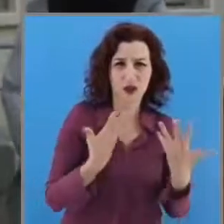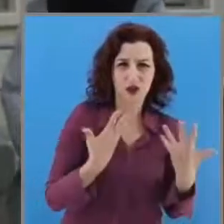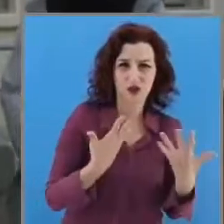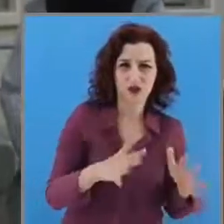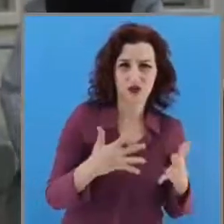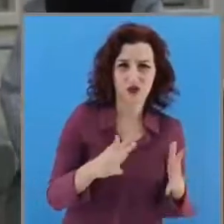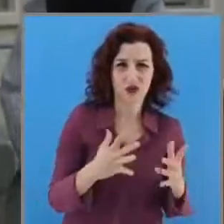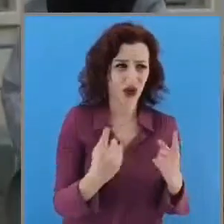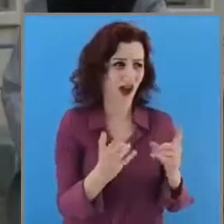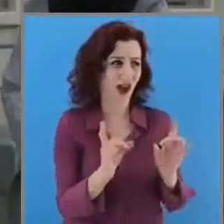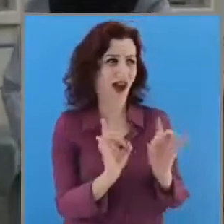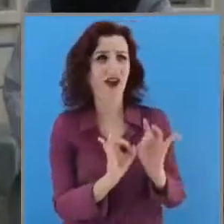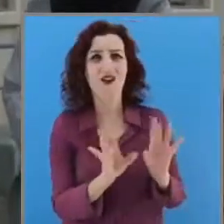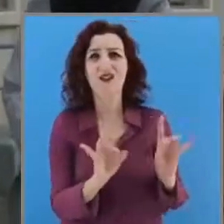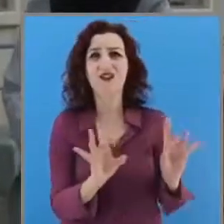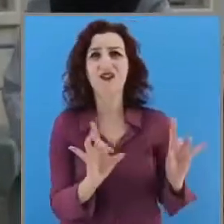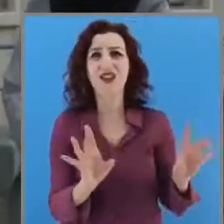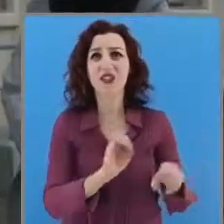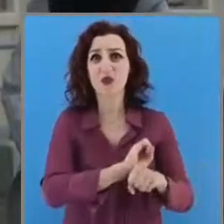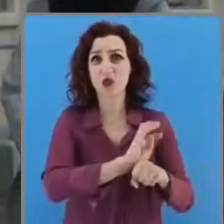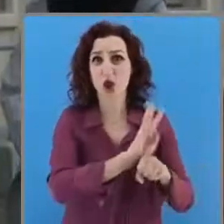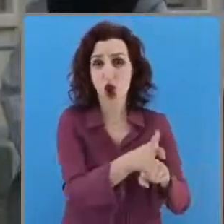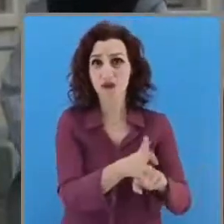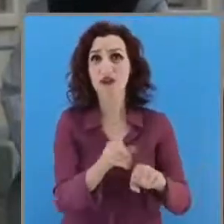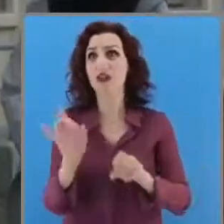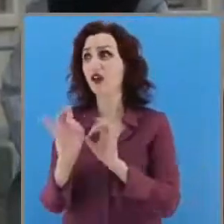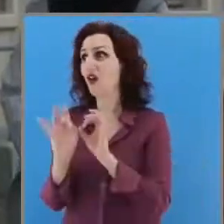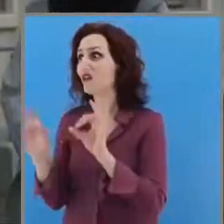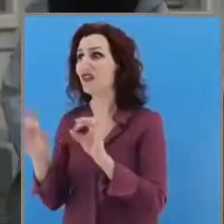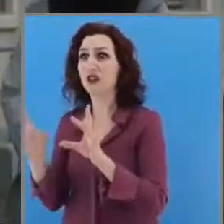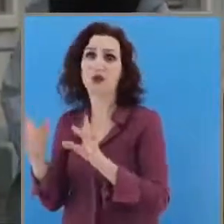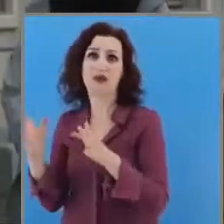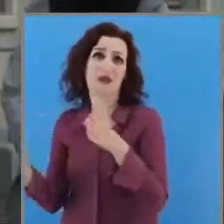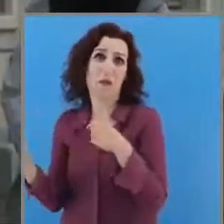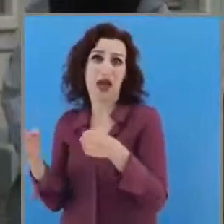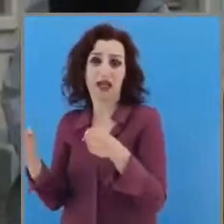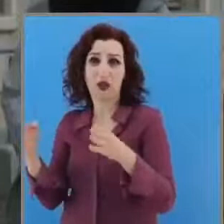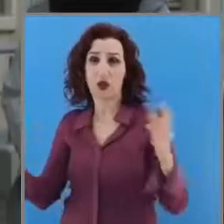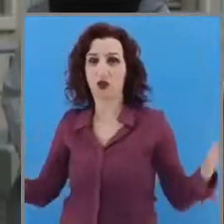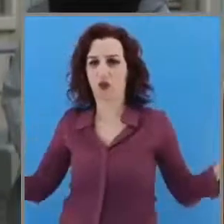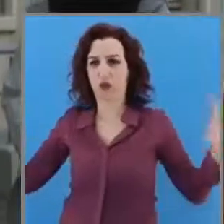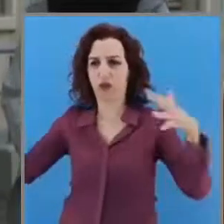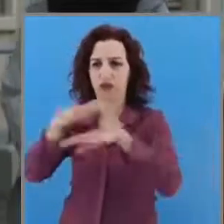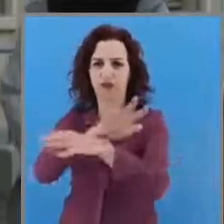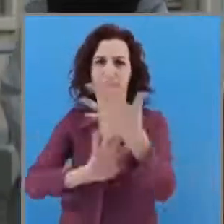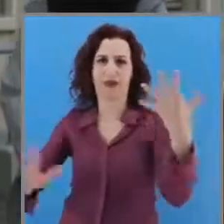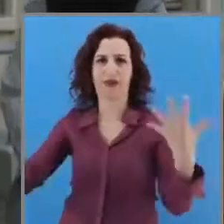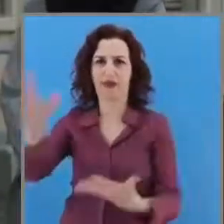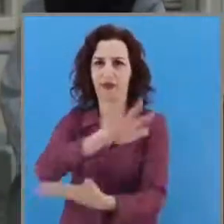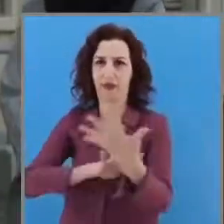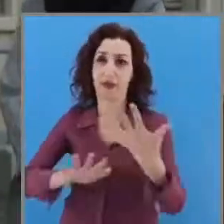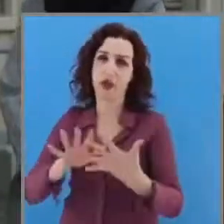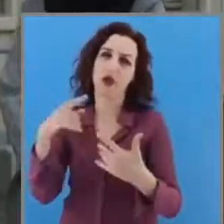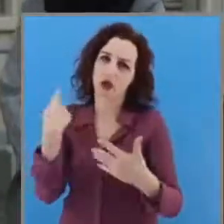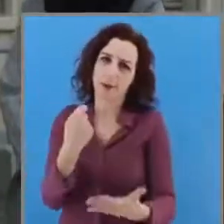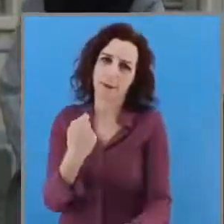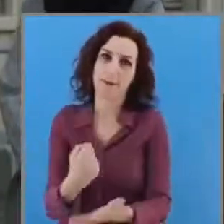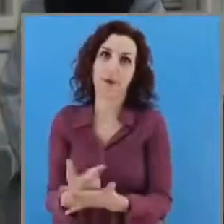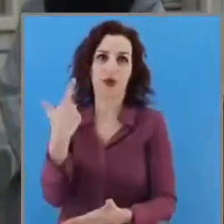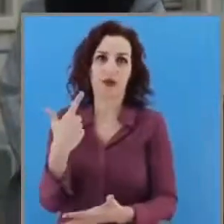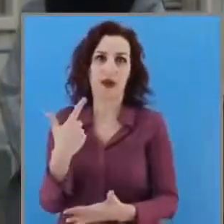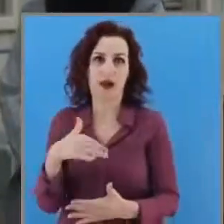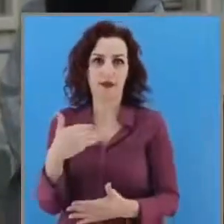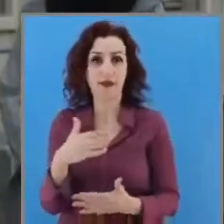il virus del coronavirus. Quindi è un impegno anche questo straordinario. Io ringrazio i medici di